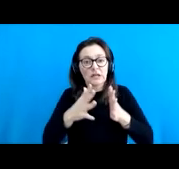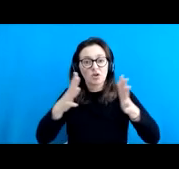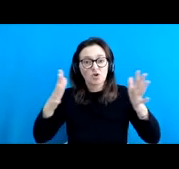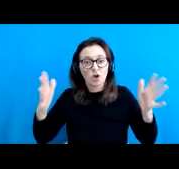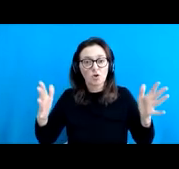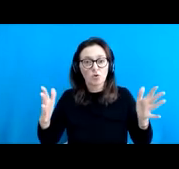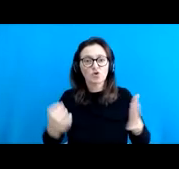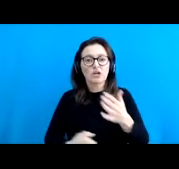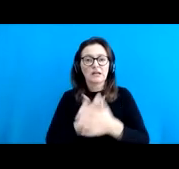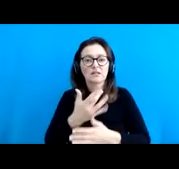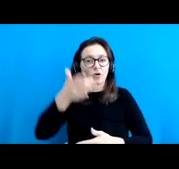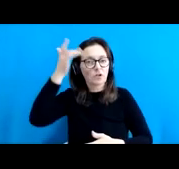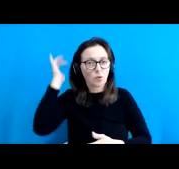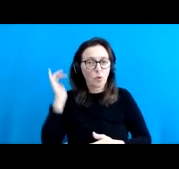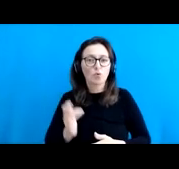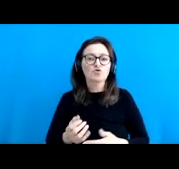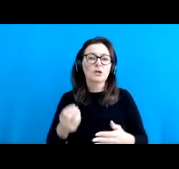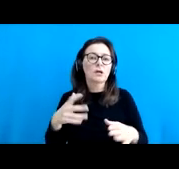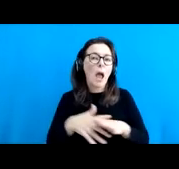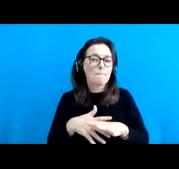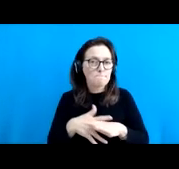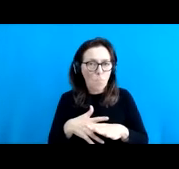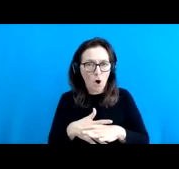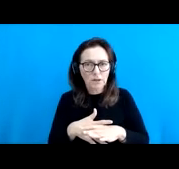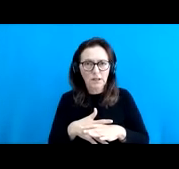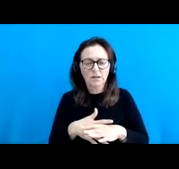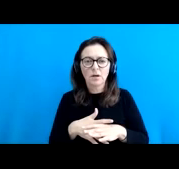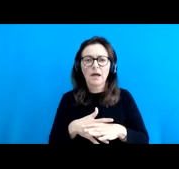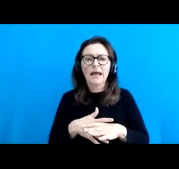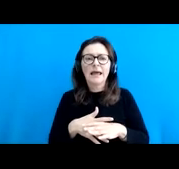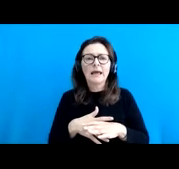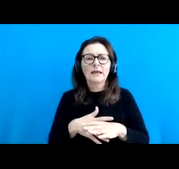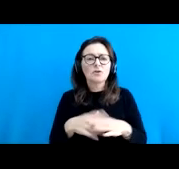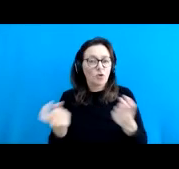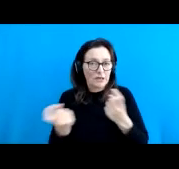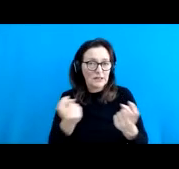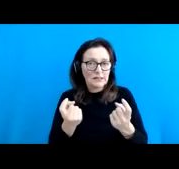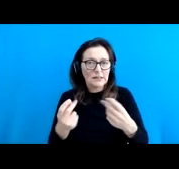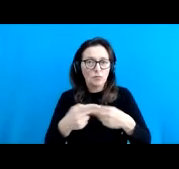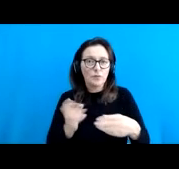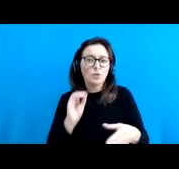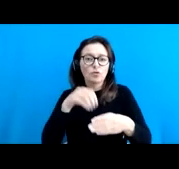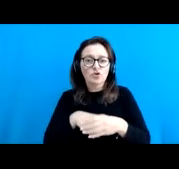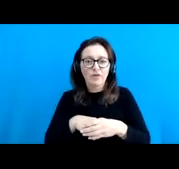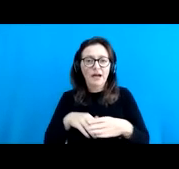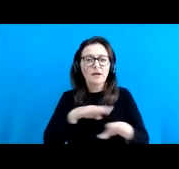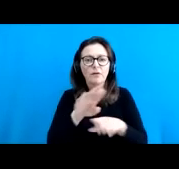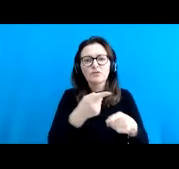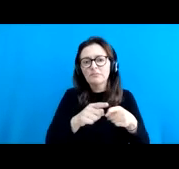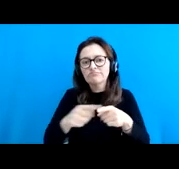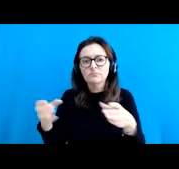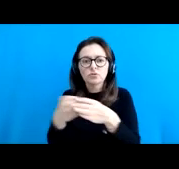naraščajočih razvojno-nevroloških motenj, ki predstavljajo pomemben izziv pri vključevanju v vse segmente družbe, tudi